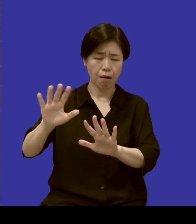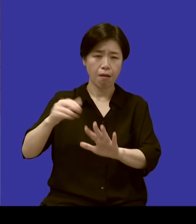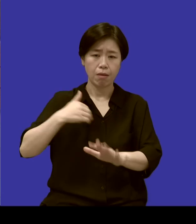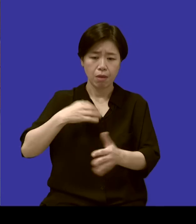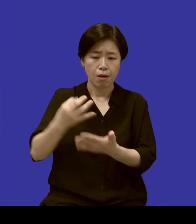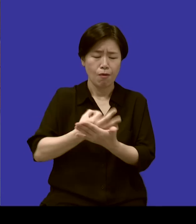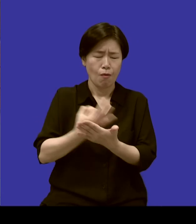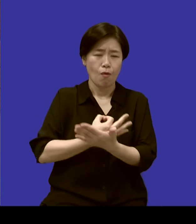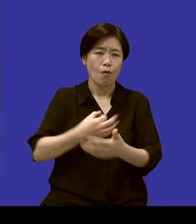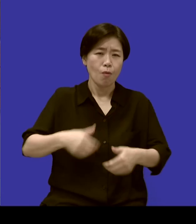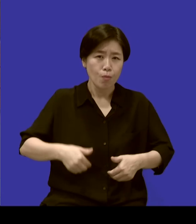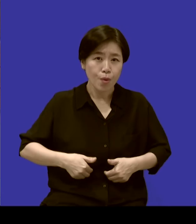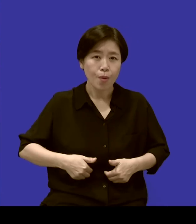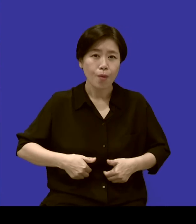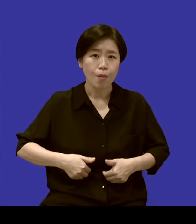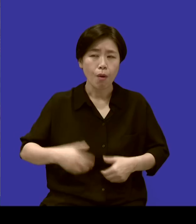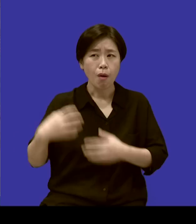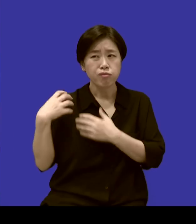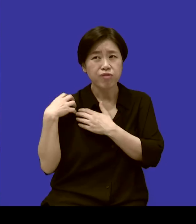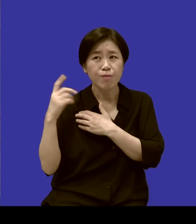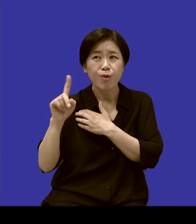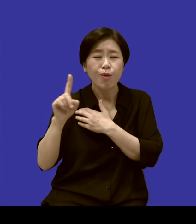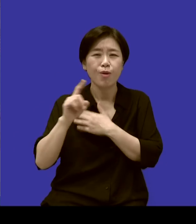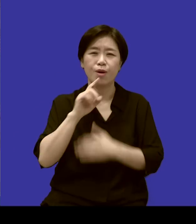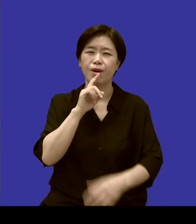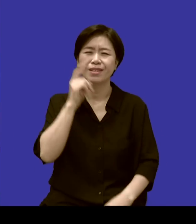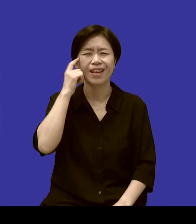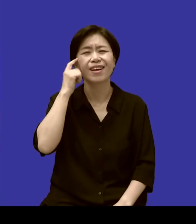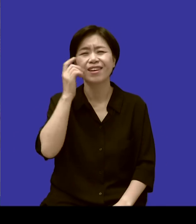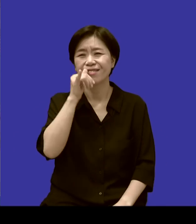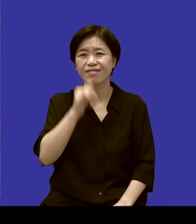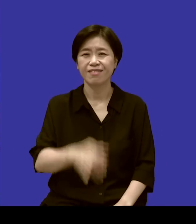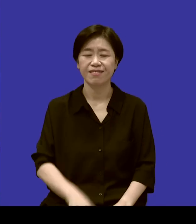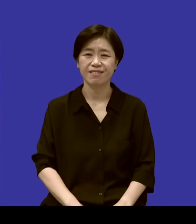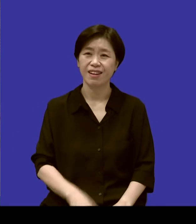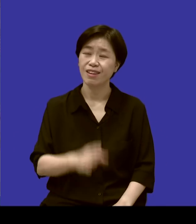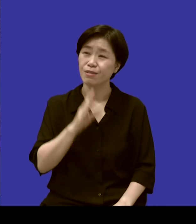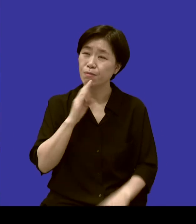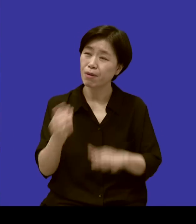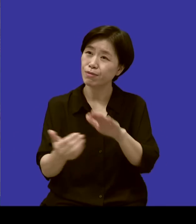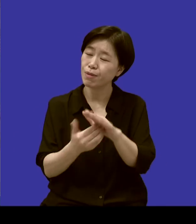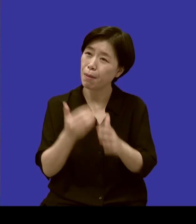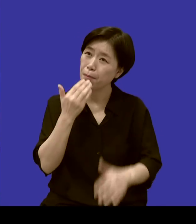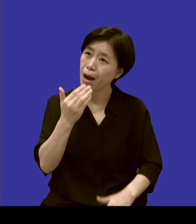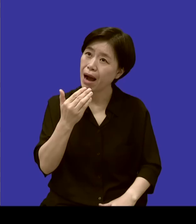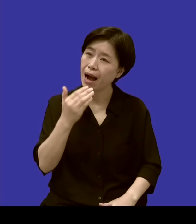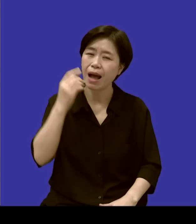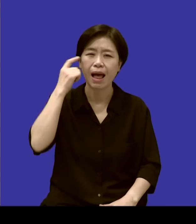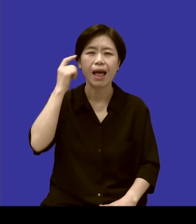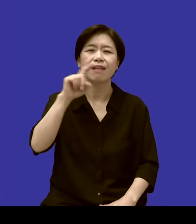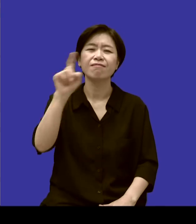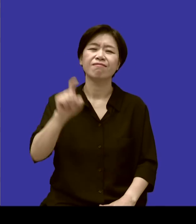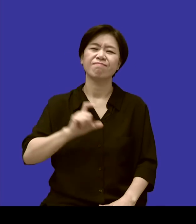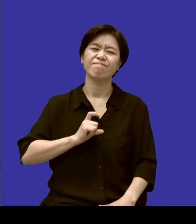이런 부담스러운 말씀을 하시네. 정말 이런 일이 나에게 벌어지겠어? 이렇게 생각을 했죠.